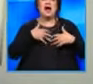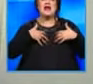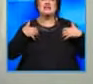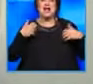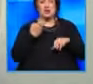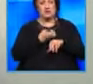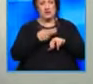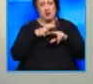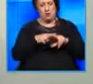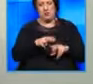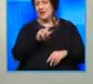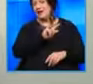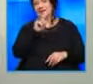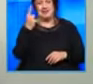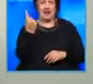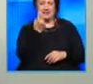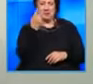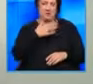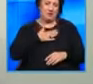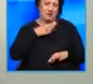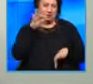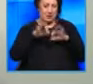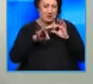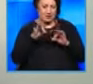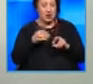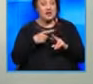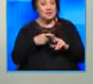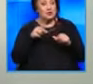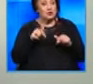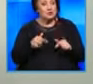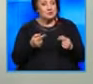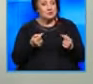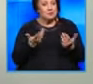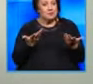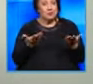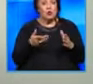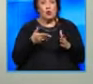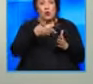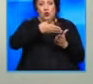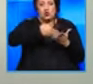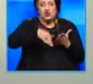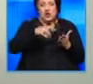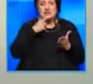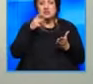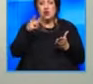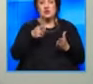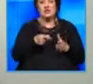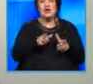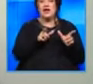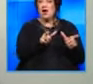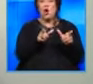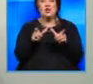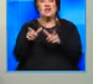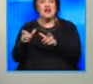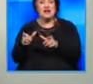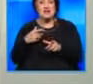създадена организация. Това, което ни затрудни този път, е, че огромна част от клиниките са образувани в COVID-отделение. И